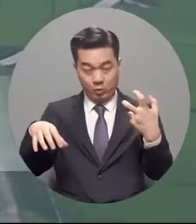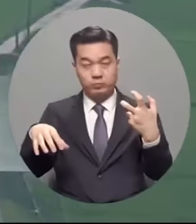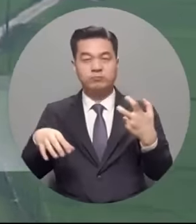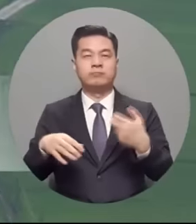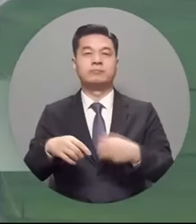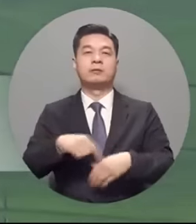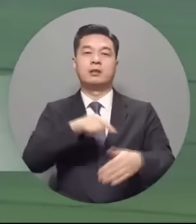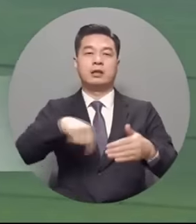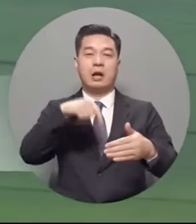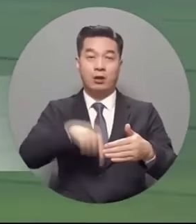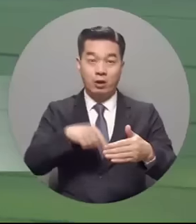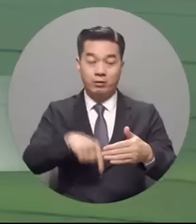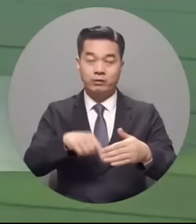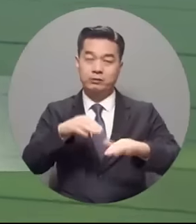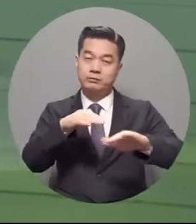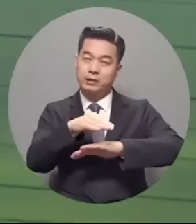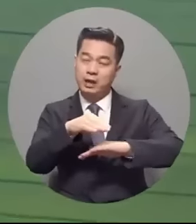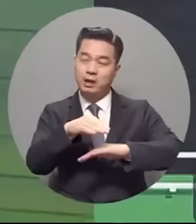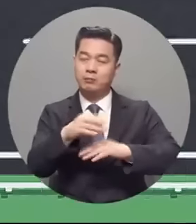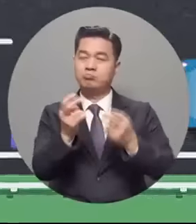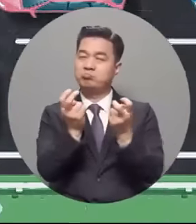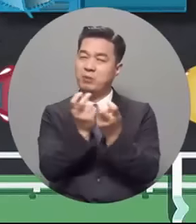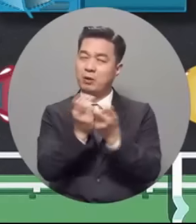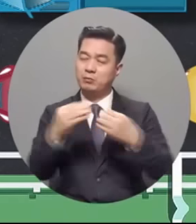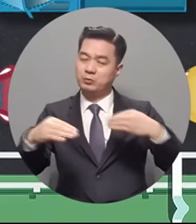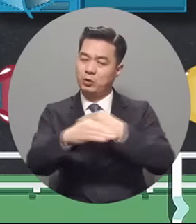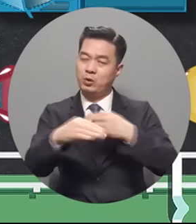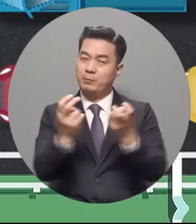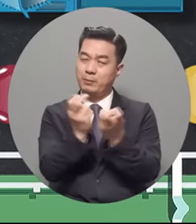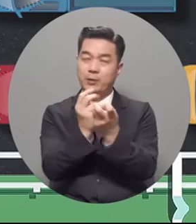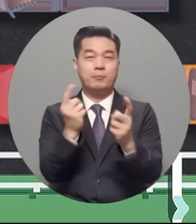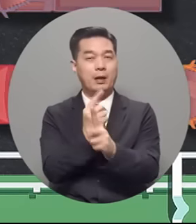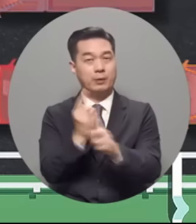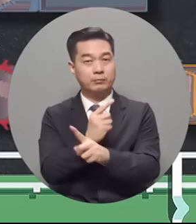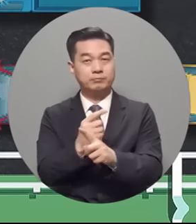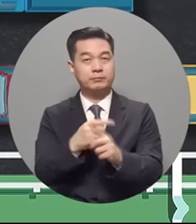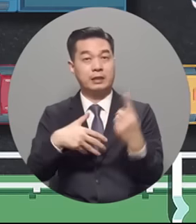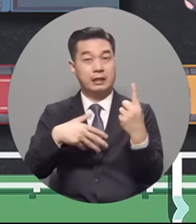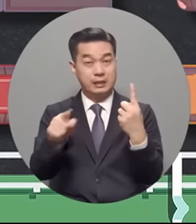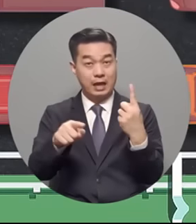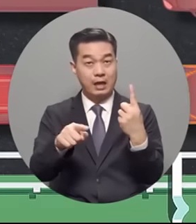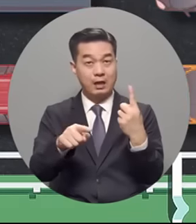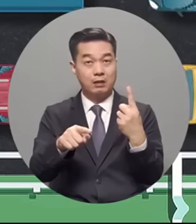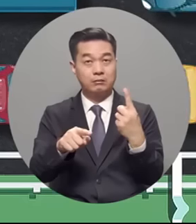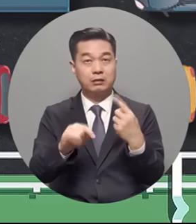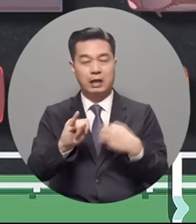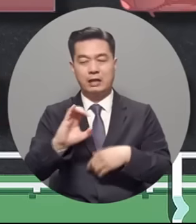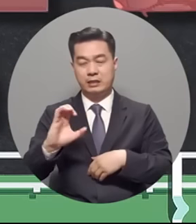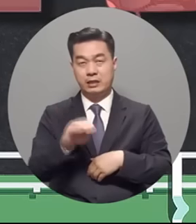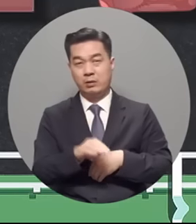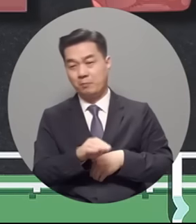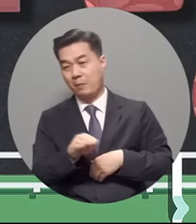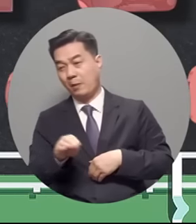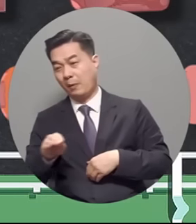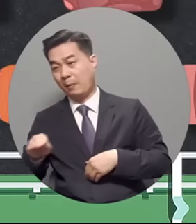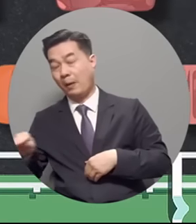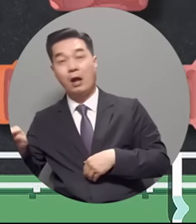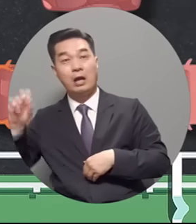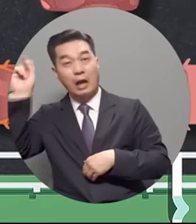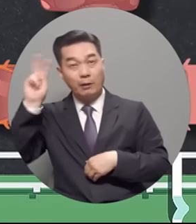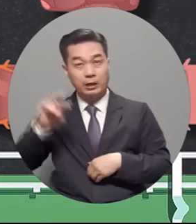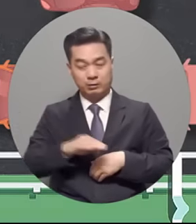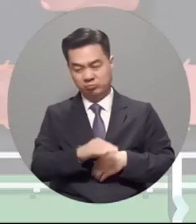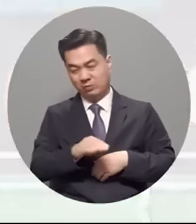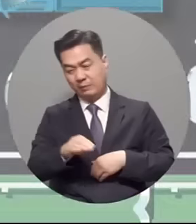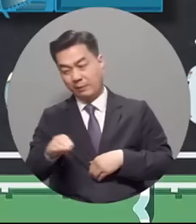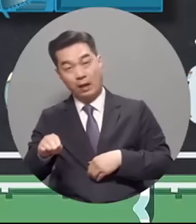이곳의 차량 운행 방식도 개선합니다. 1차로를 달리던 차량의 IC 진출을 위해 4차로까지 갑자기 차선을